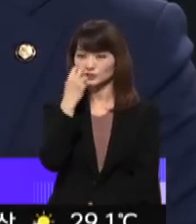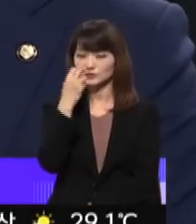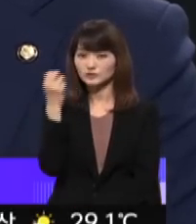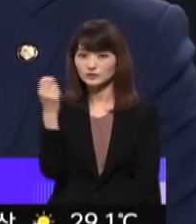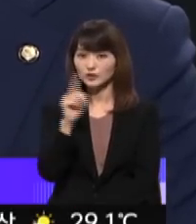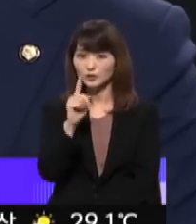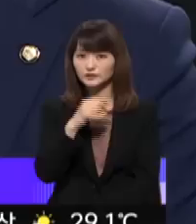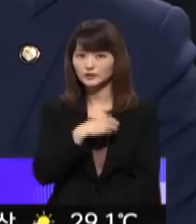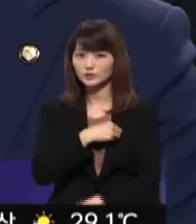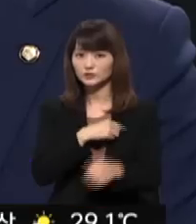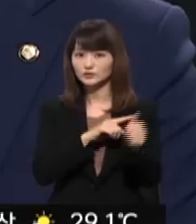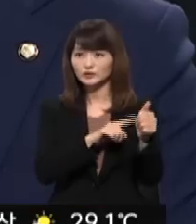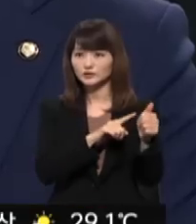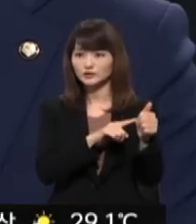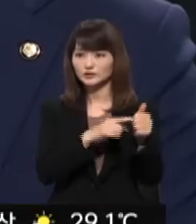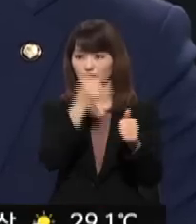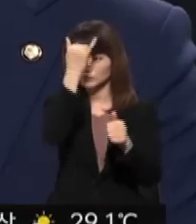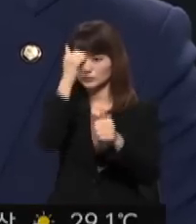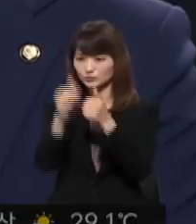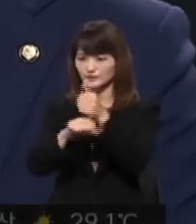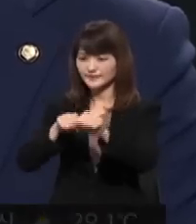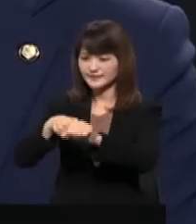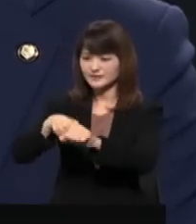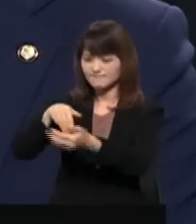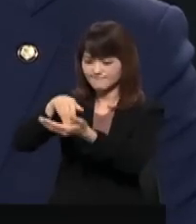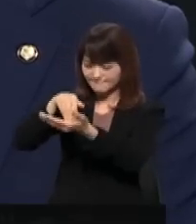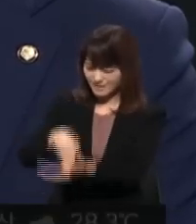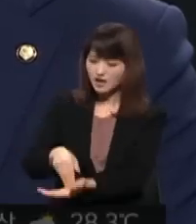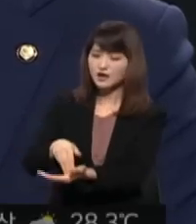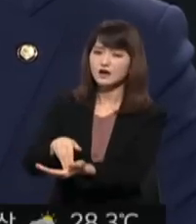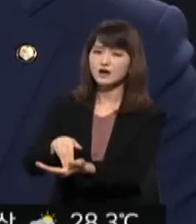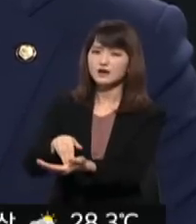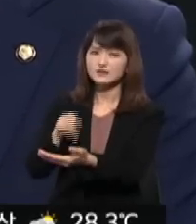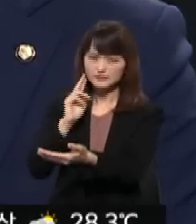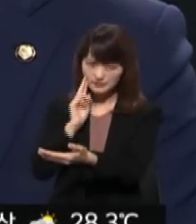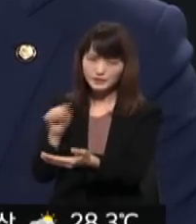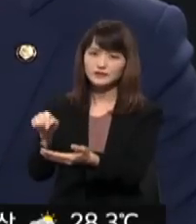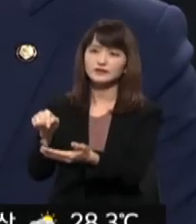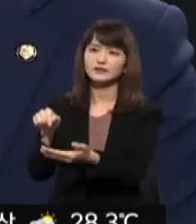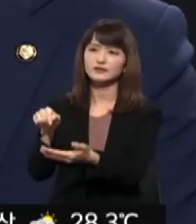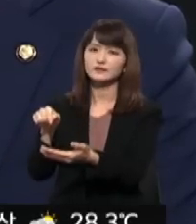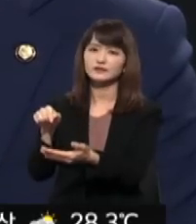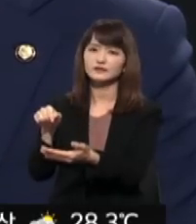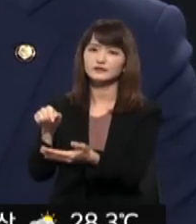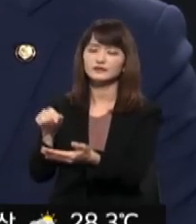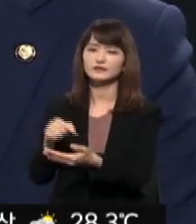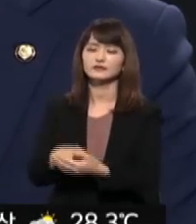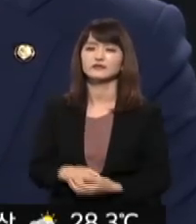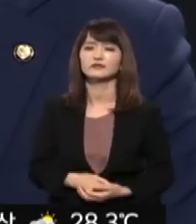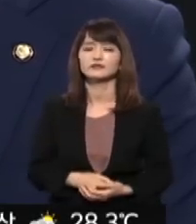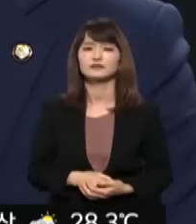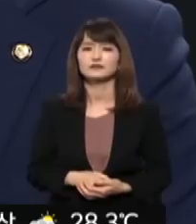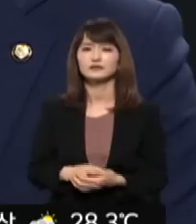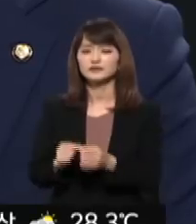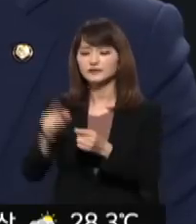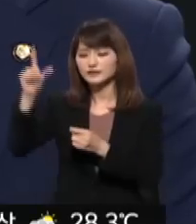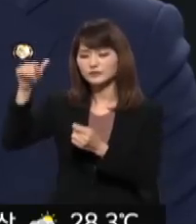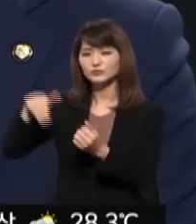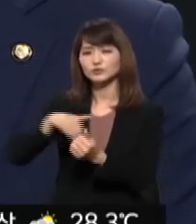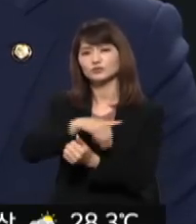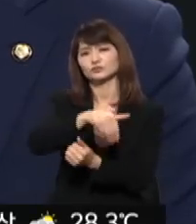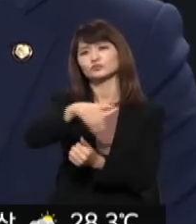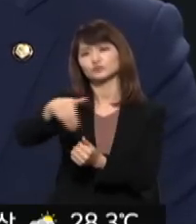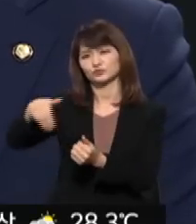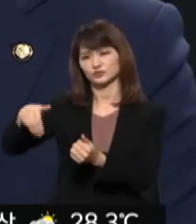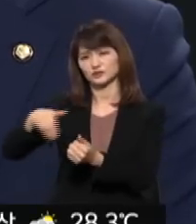모의원께서 윤리 친게 더 세게 해야 된다 더 해야 된다 막 이렇게 했잖아요 그러니까 전반적으로 흐르는 분위 자체가 그렇게